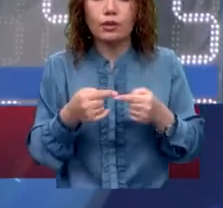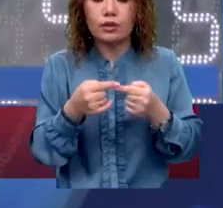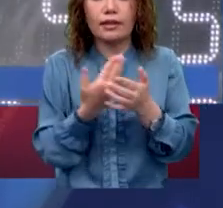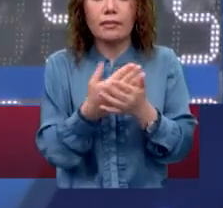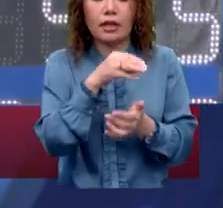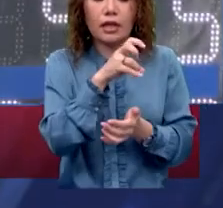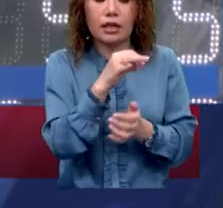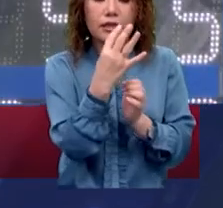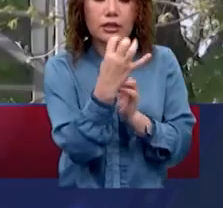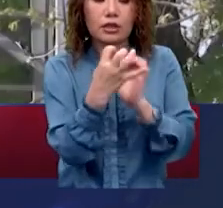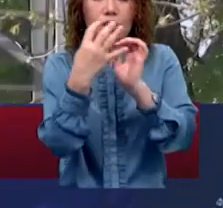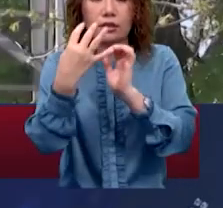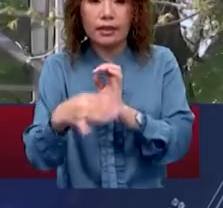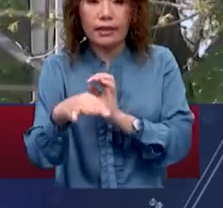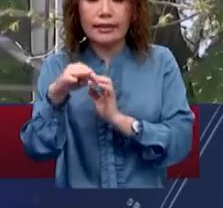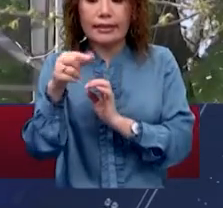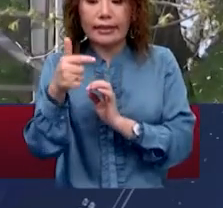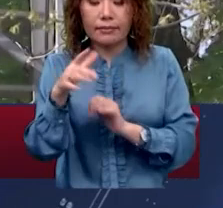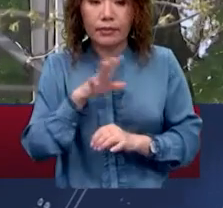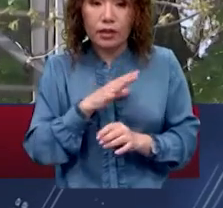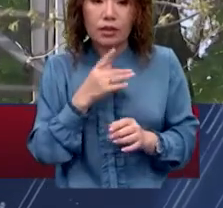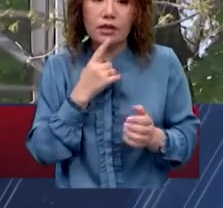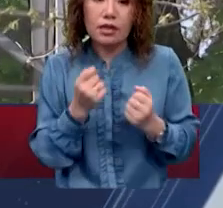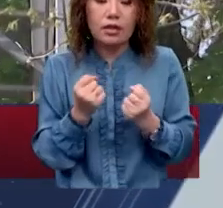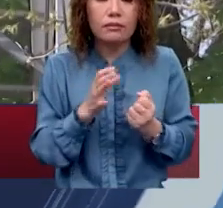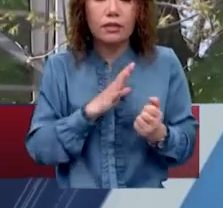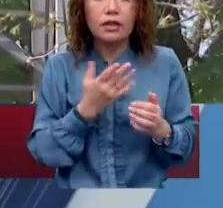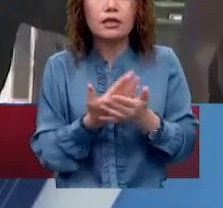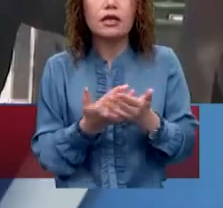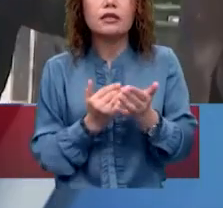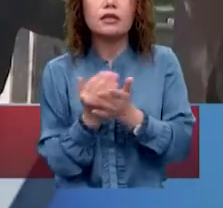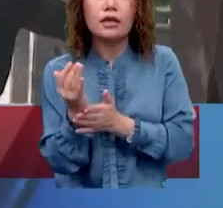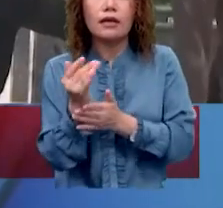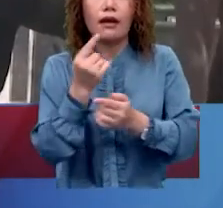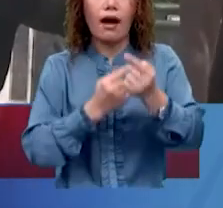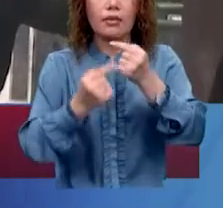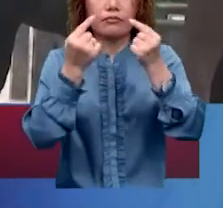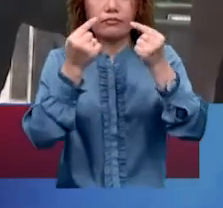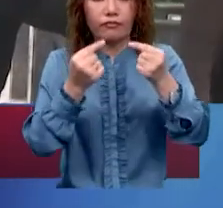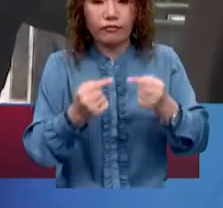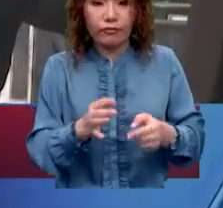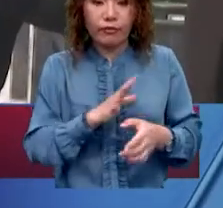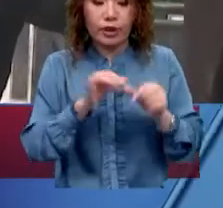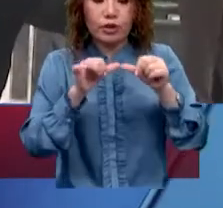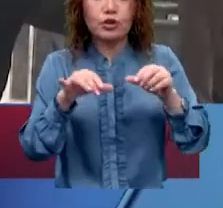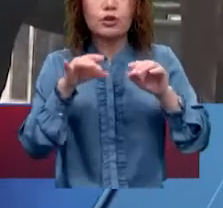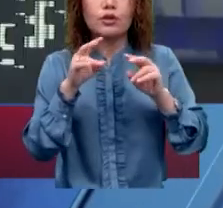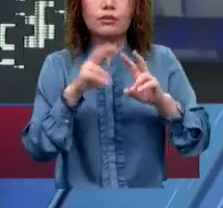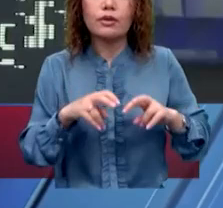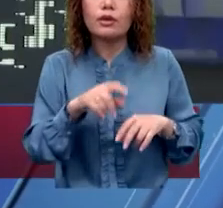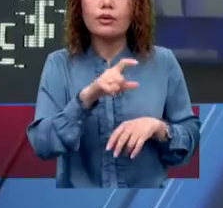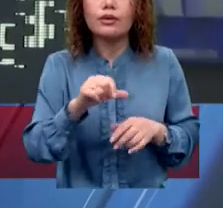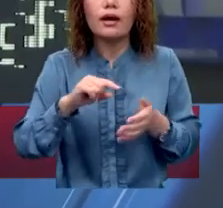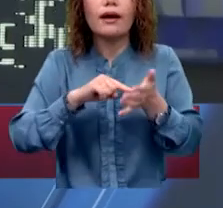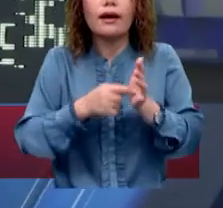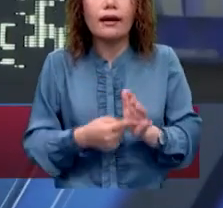теңге 440 қадейін күшейген болатын, одан кейін кері кетті. Сарапшылардың болжамынша бұл нүктеге